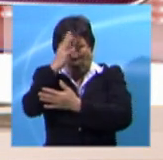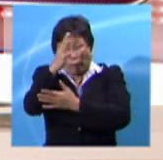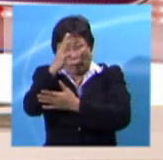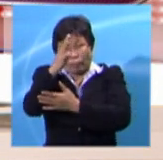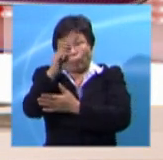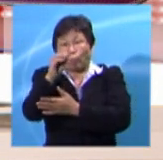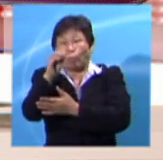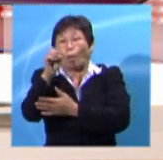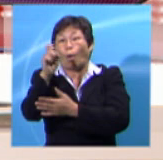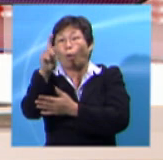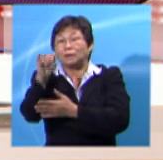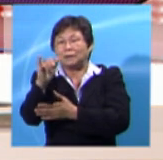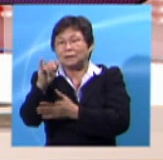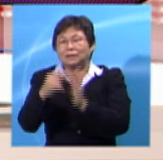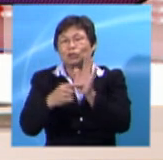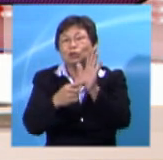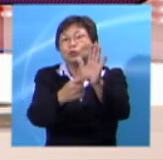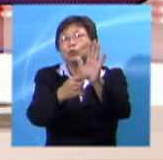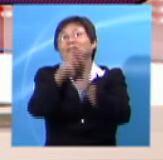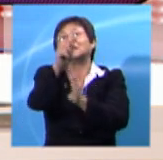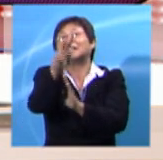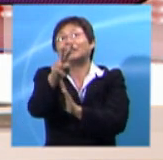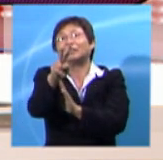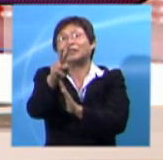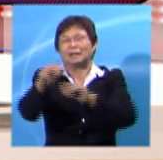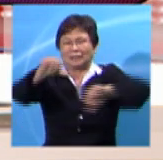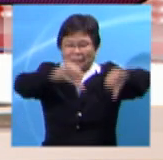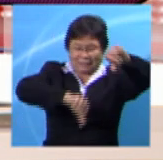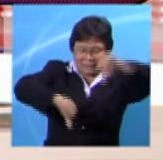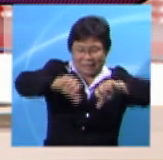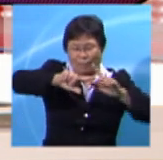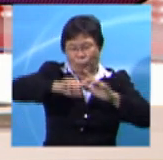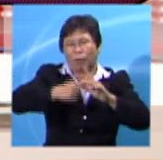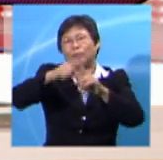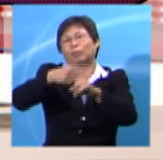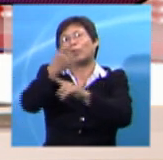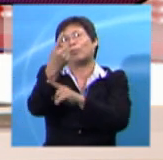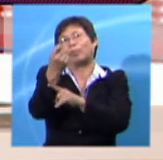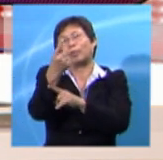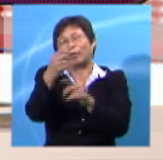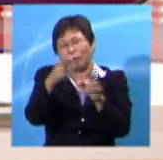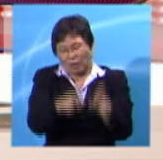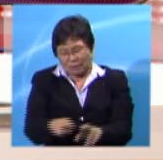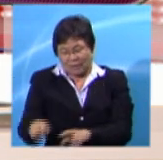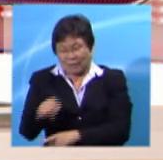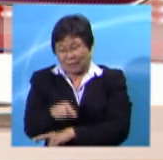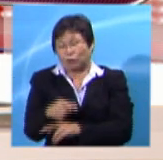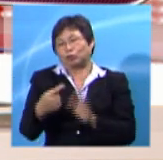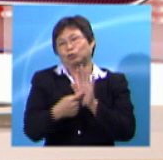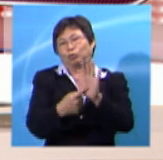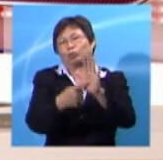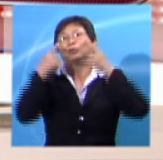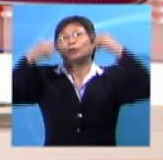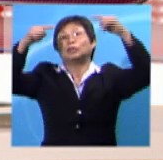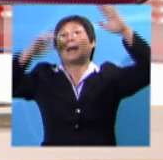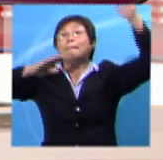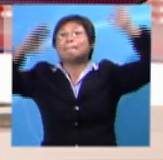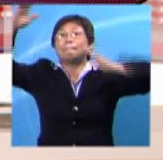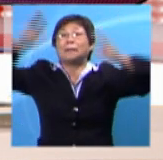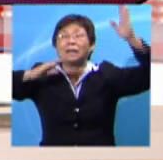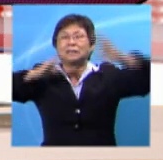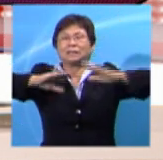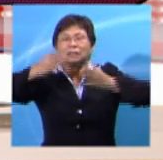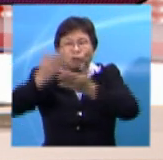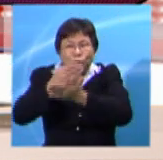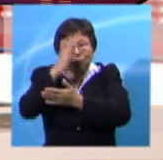merancang untuk mengadakan siaran televisen berunsur sains bermula November ini rancangan ini akan memaparkan pencapaian Malaysia dan